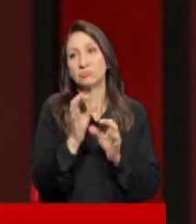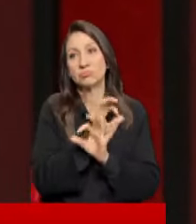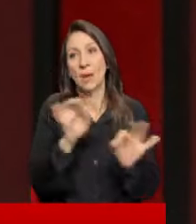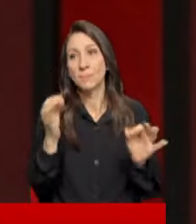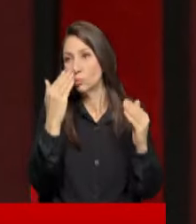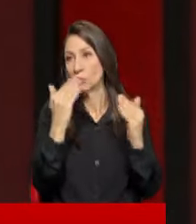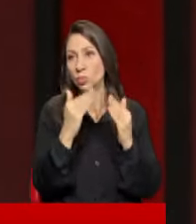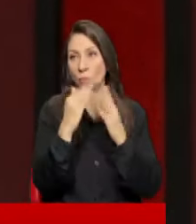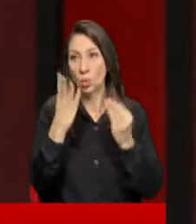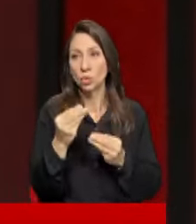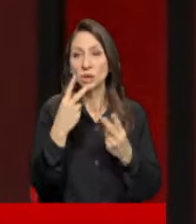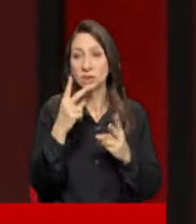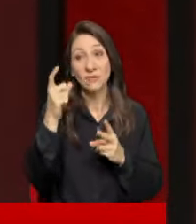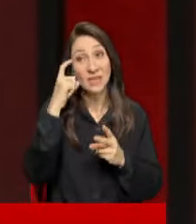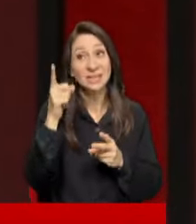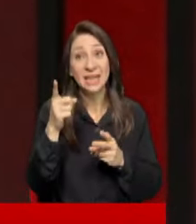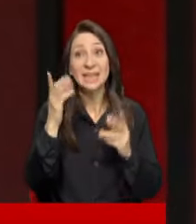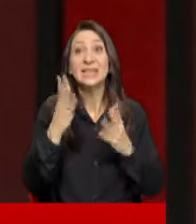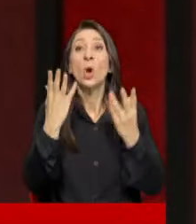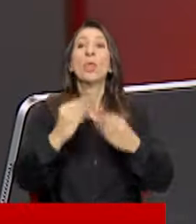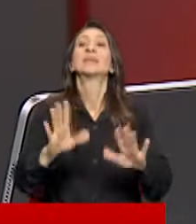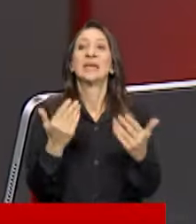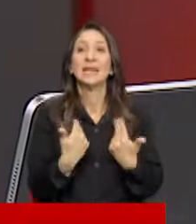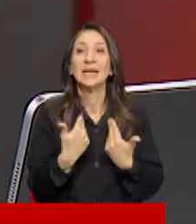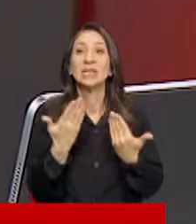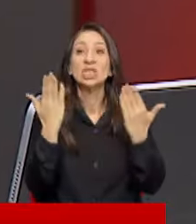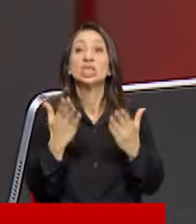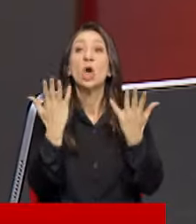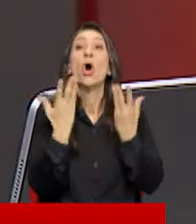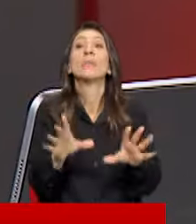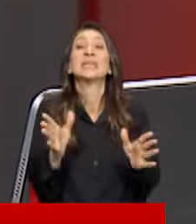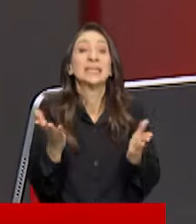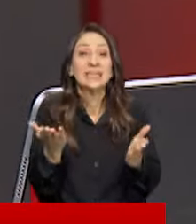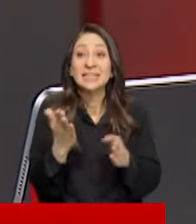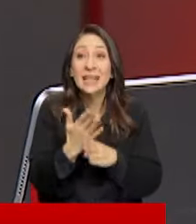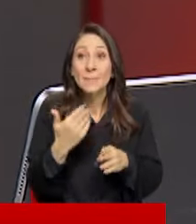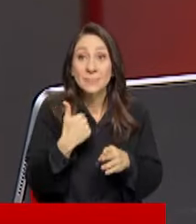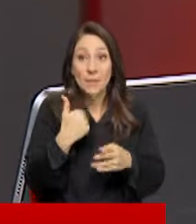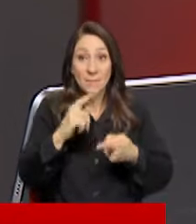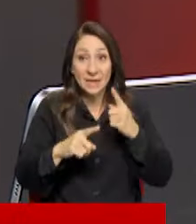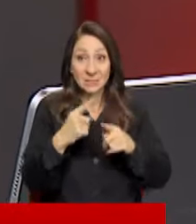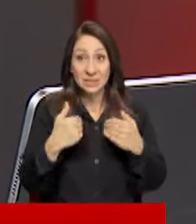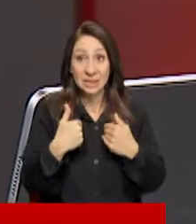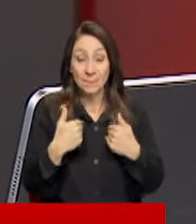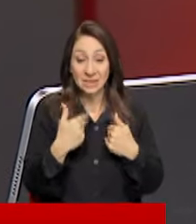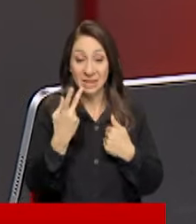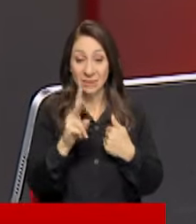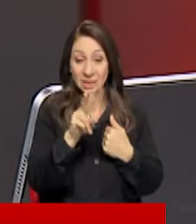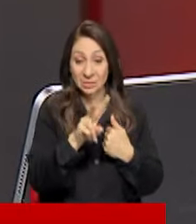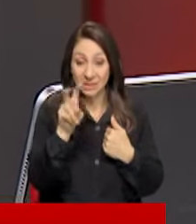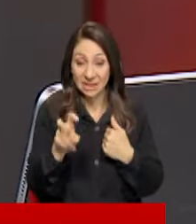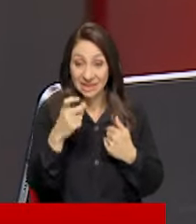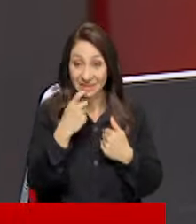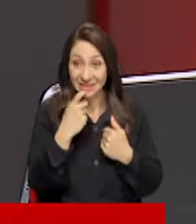tamamen tuttu açıkçası. Ve keşke tutmasaydı yani. Keşke hiç tutmasaydı. Çünkü bizim partimizin biz